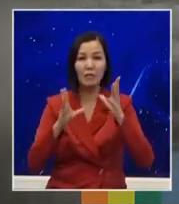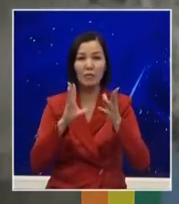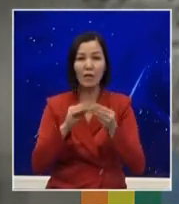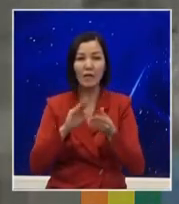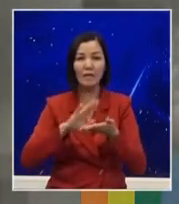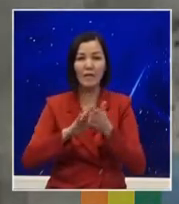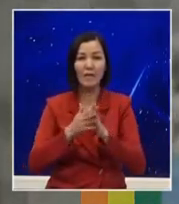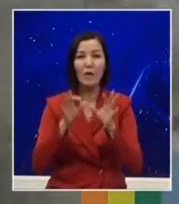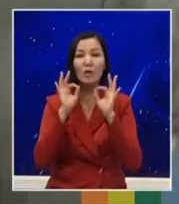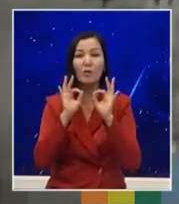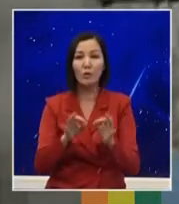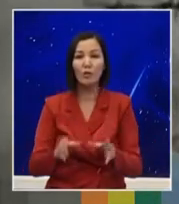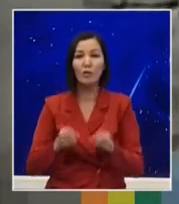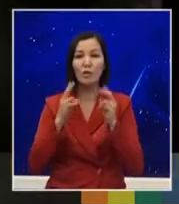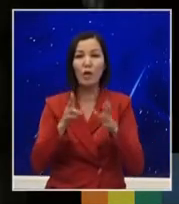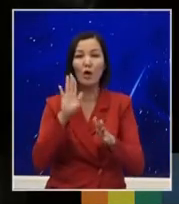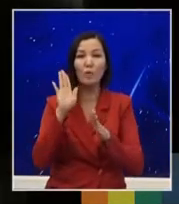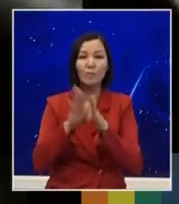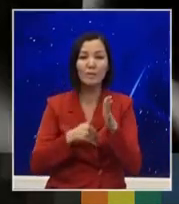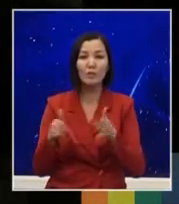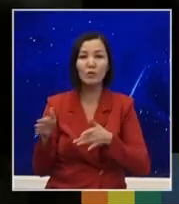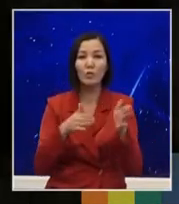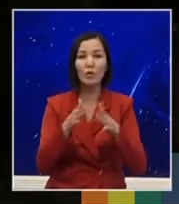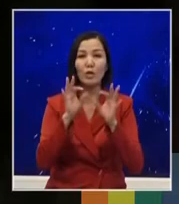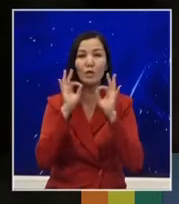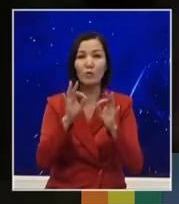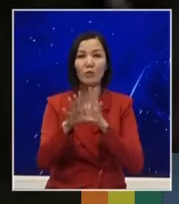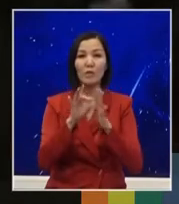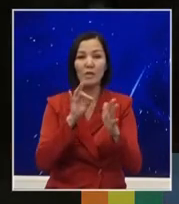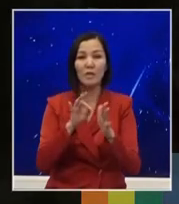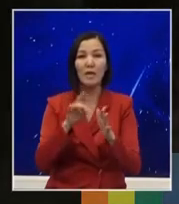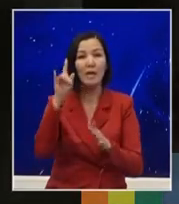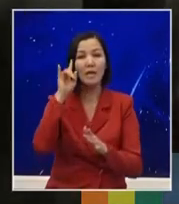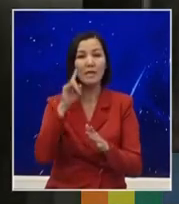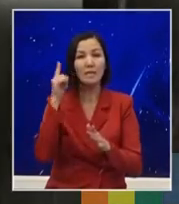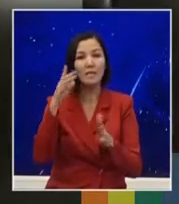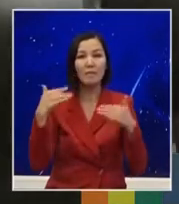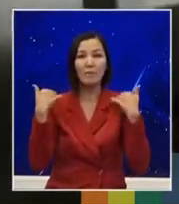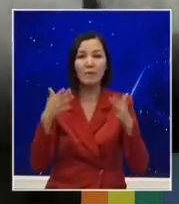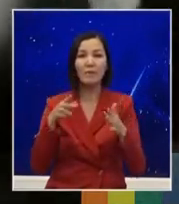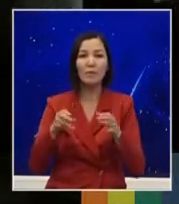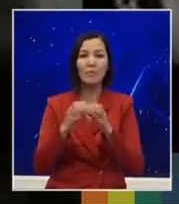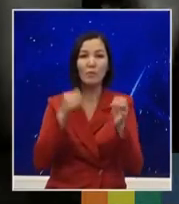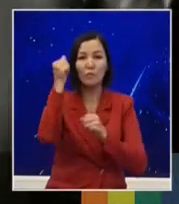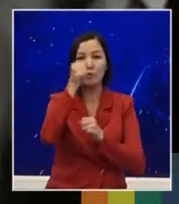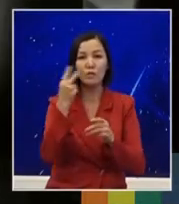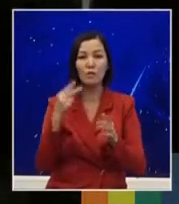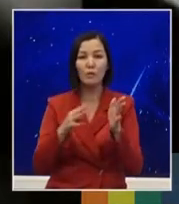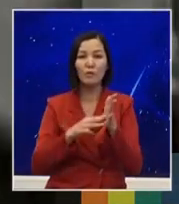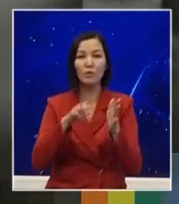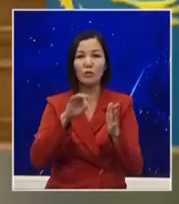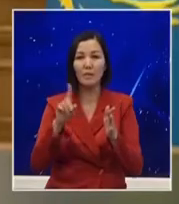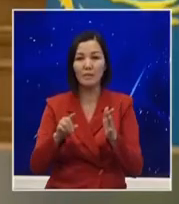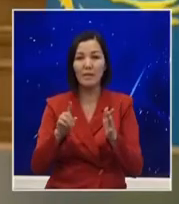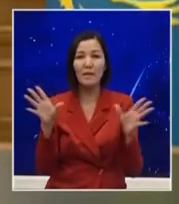бұл дұрыс әрі қауіпсіз жол екенін көрсетіп отыр. Айта кетейік, Қазақстанның бастамасы бойынша 2010 жылы